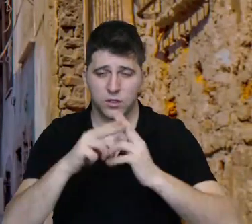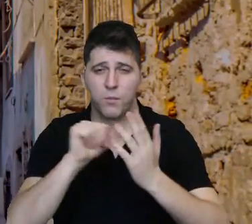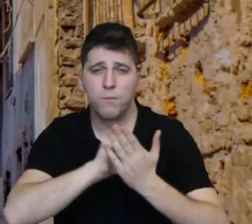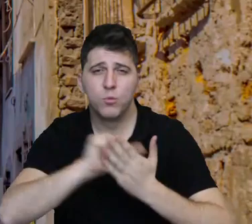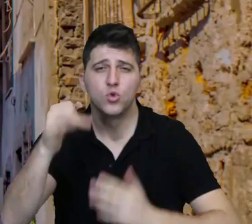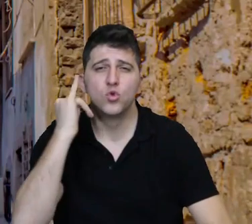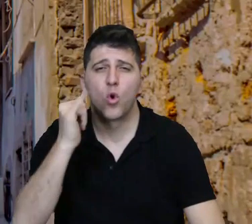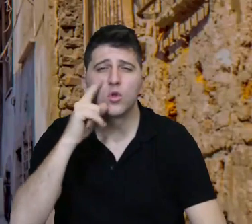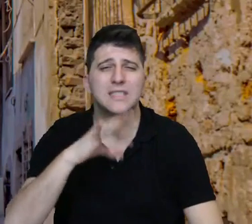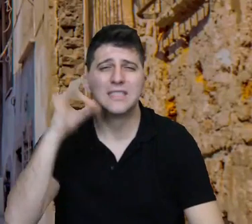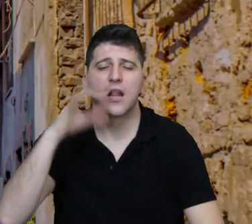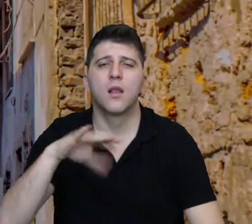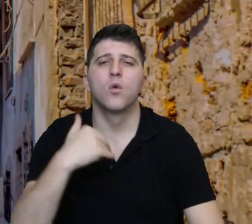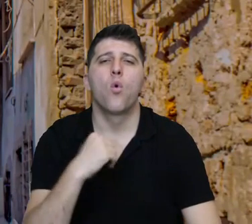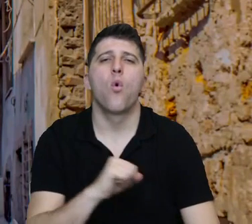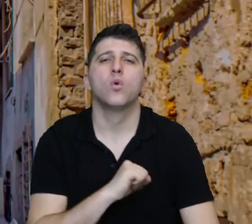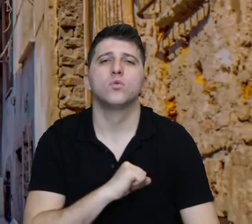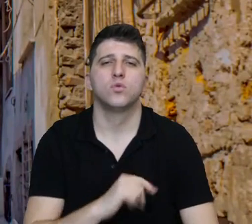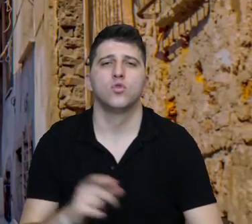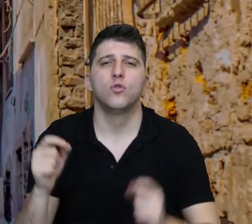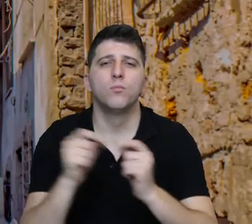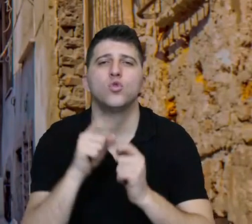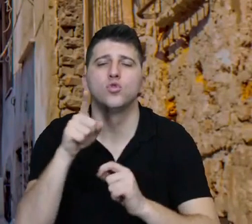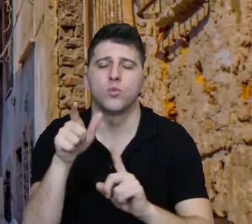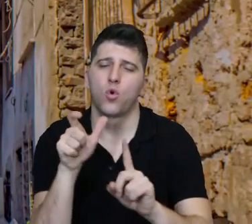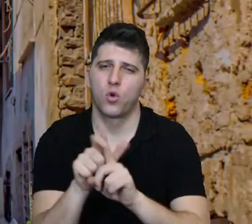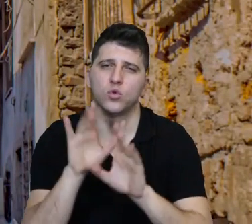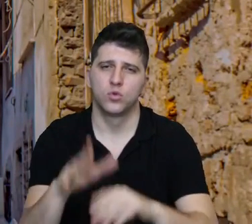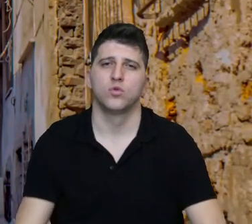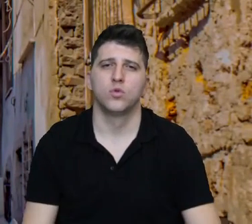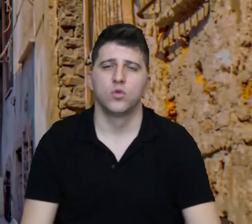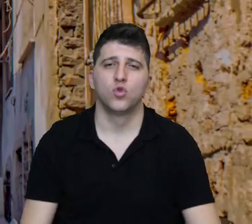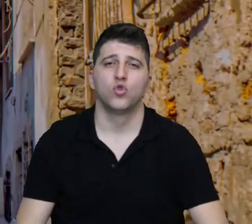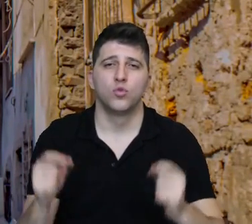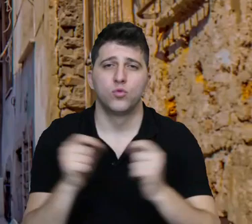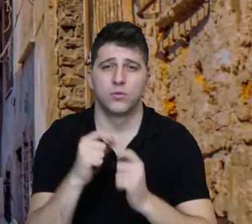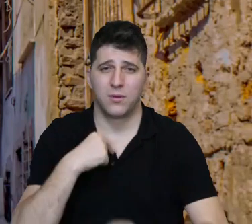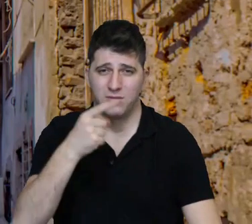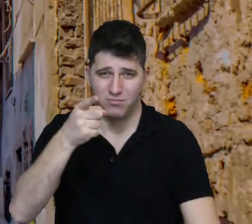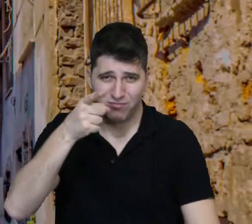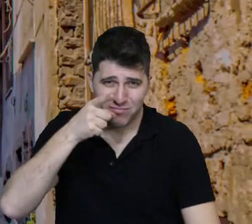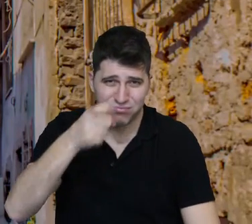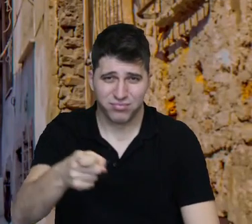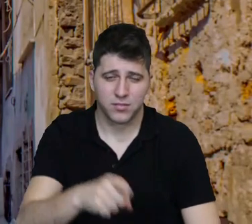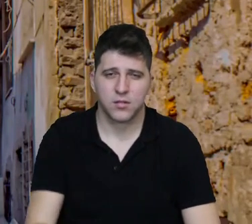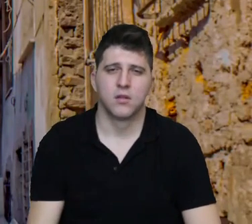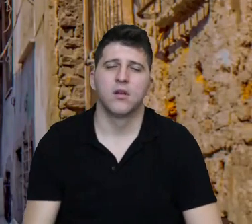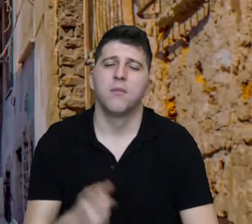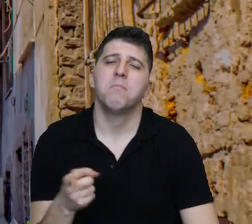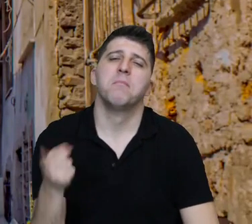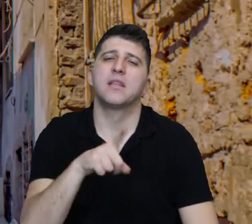benden korksun. Burcum kurşun burcu. Kurşunumun tadına varan bir buçuk daha